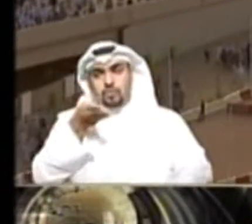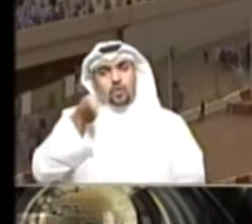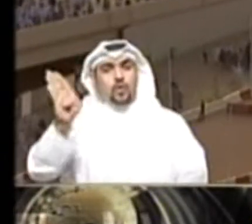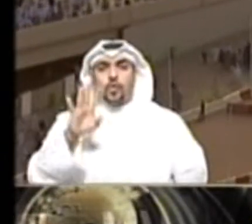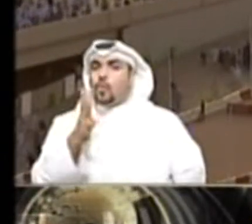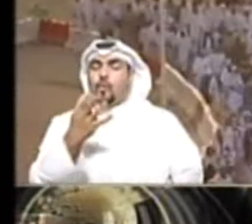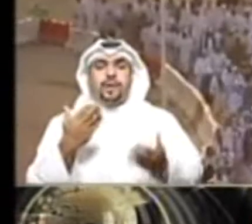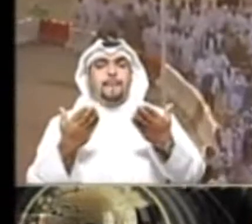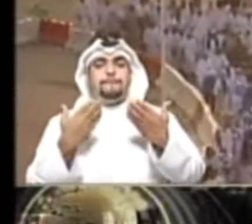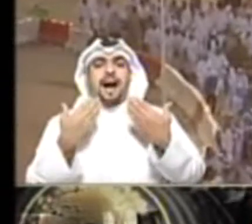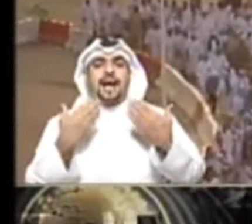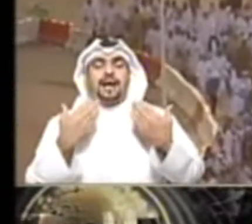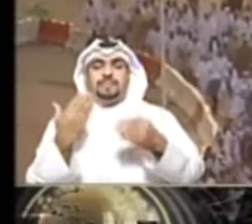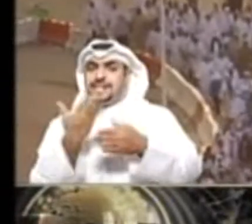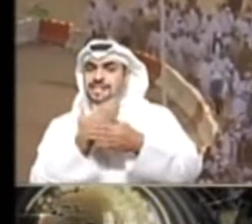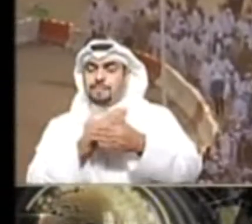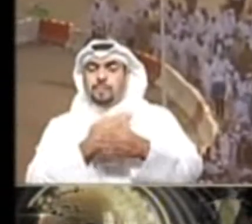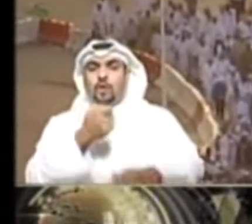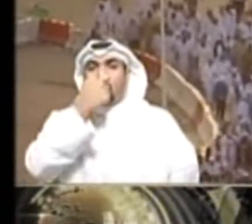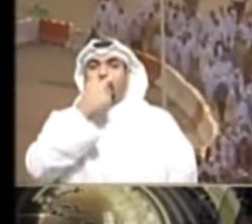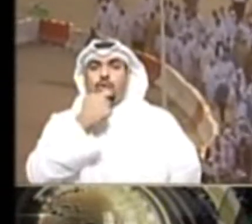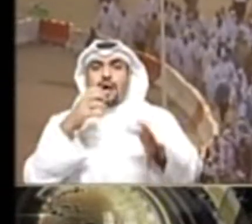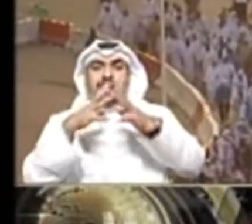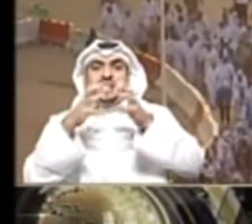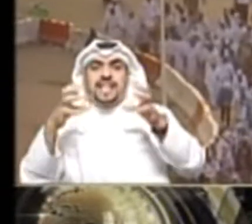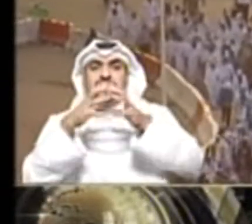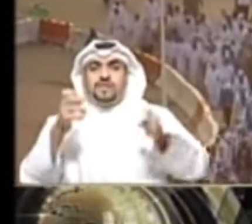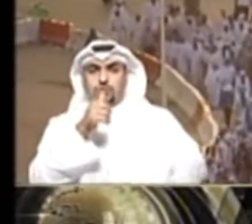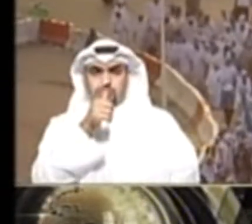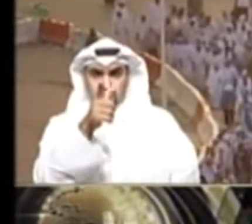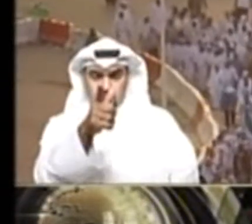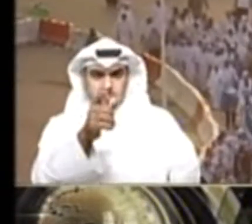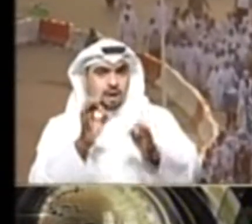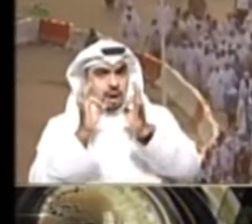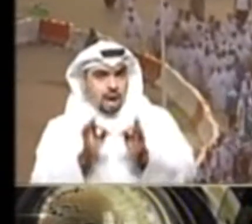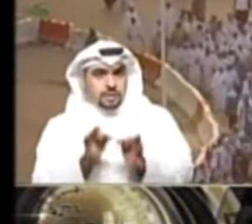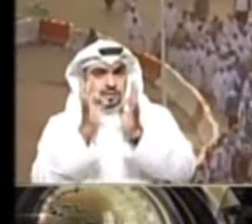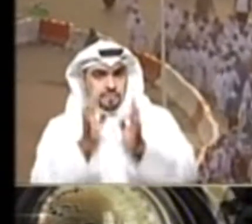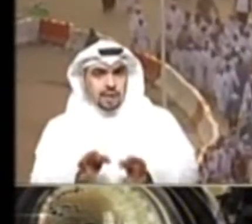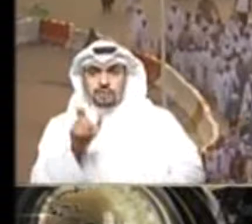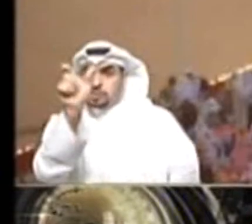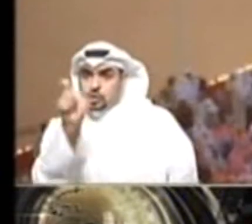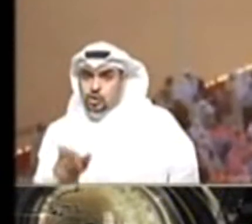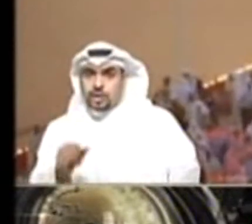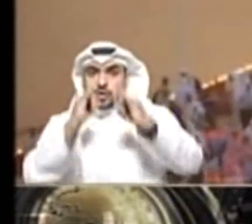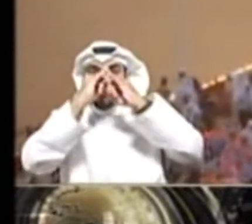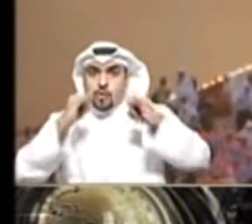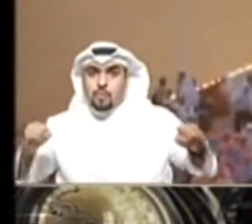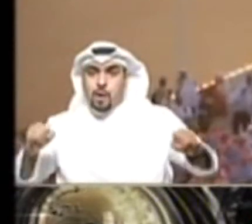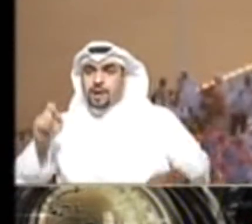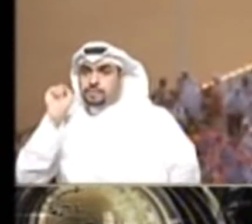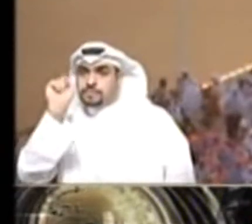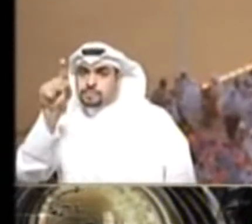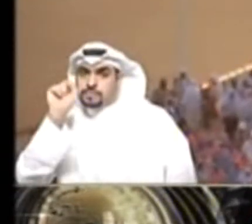عملا بقوله سبحانه وتعالى: واذكروا الله في أيام معدودات، فمن تعجل في يومين فلا إثم